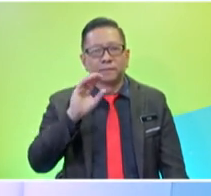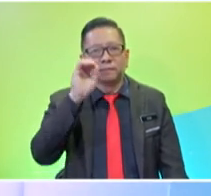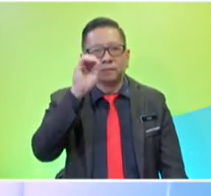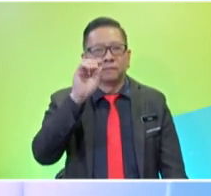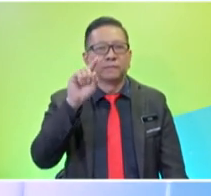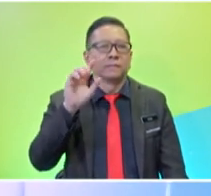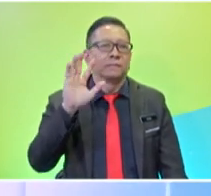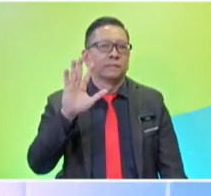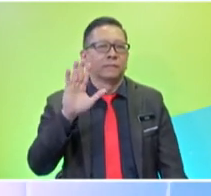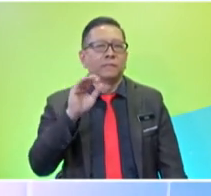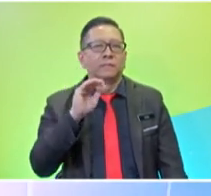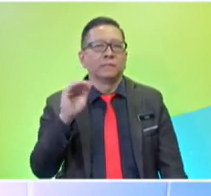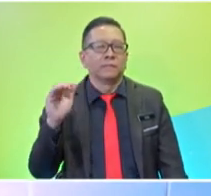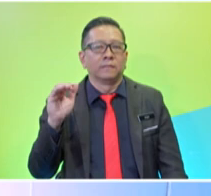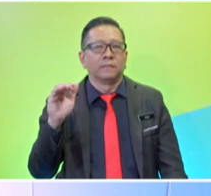persegi